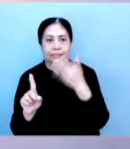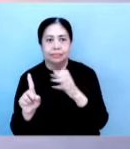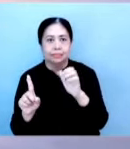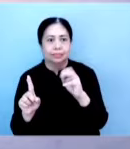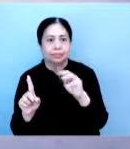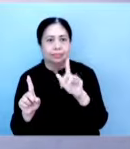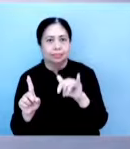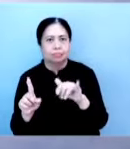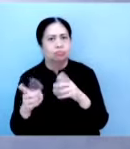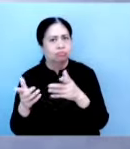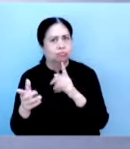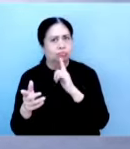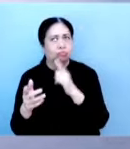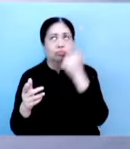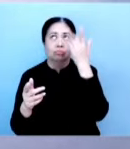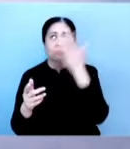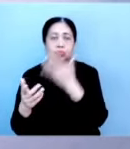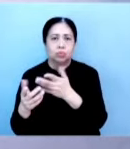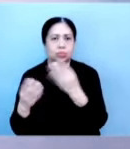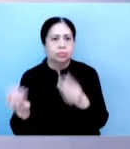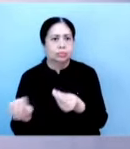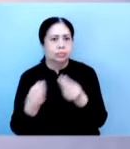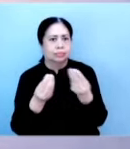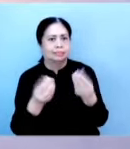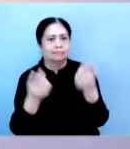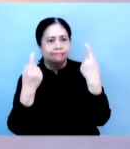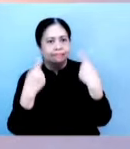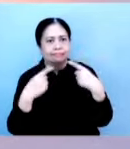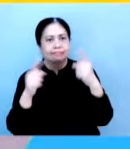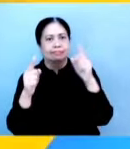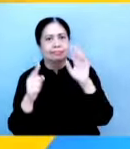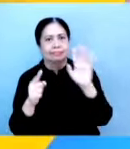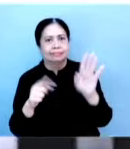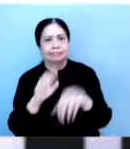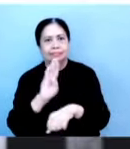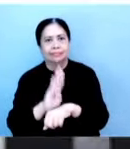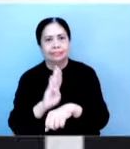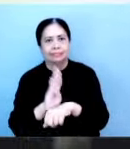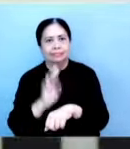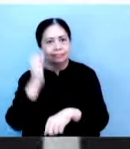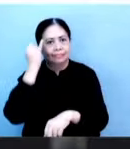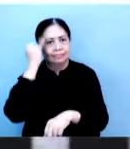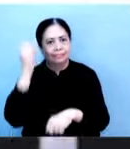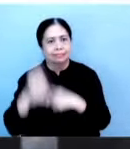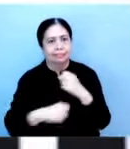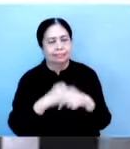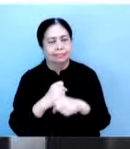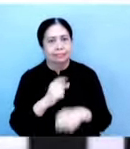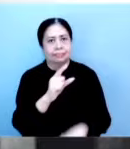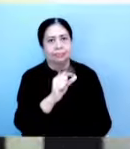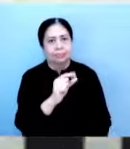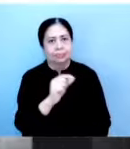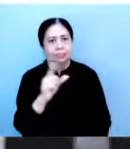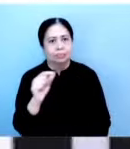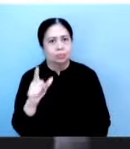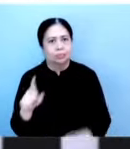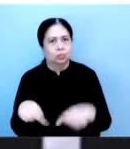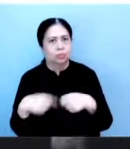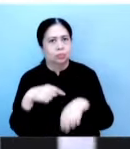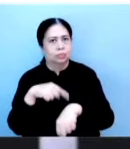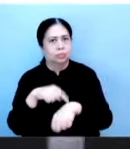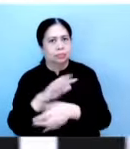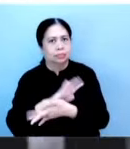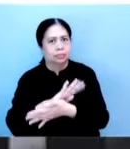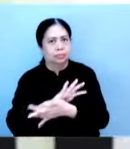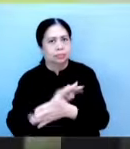mystery for gody ngat ang kanyang business idea taong 2020 sa gitna ng pandemya